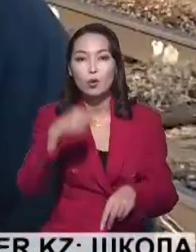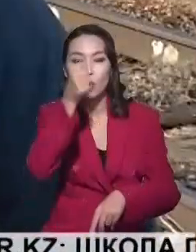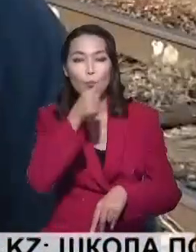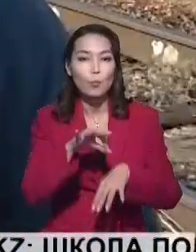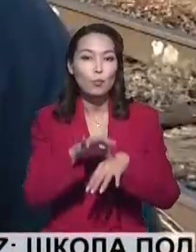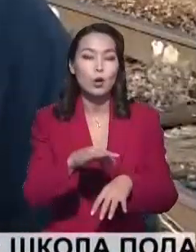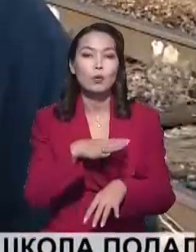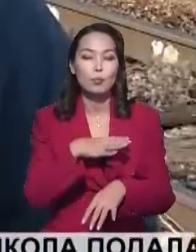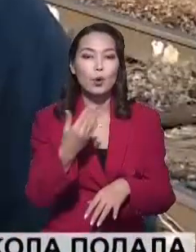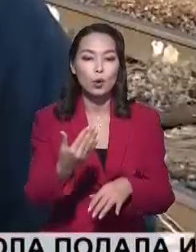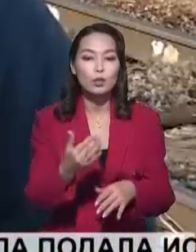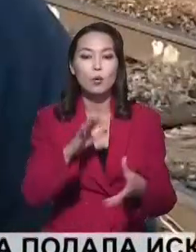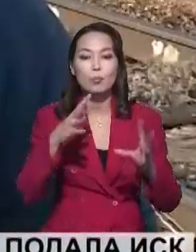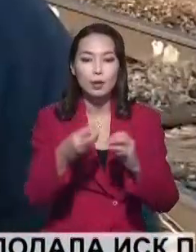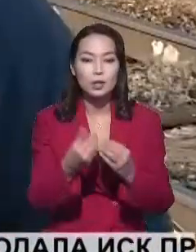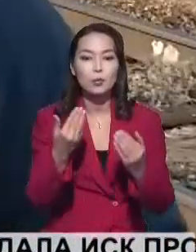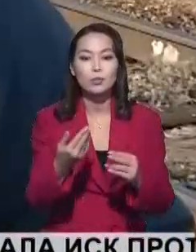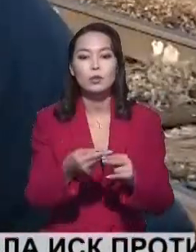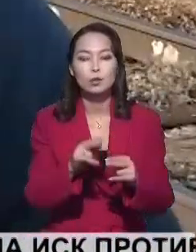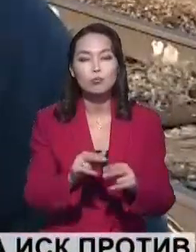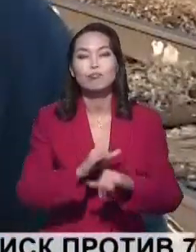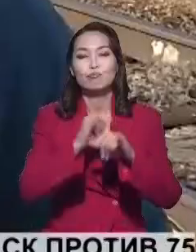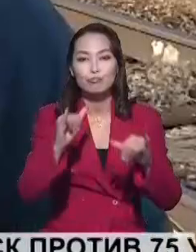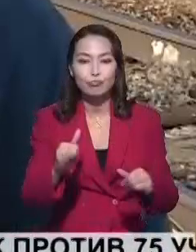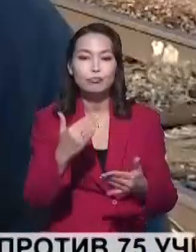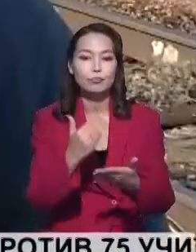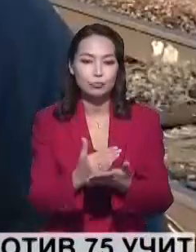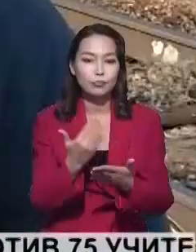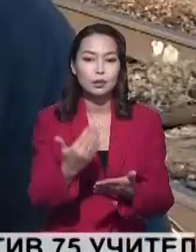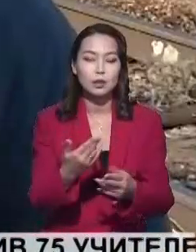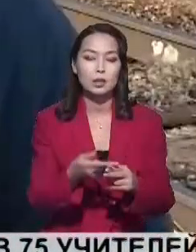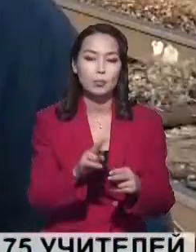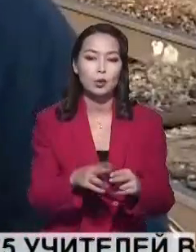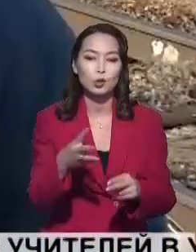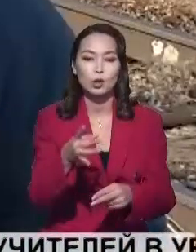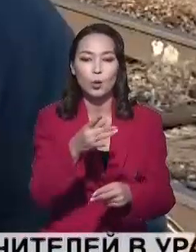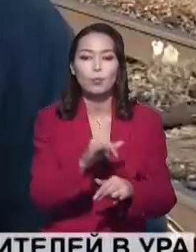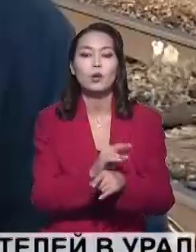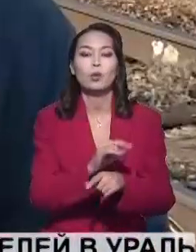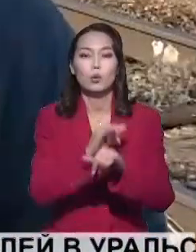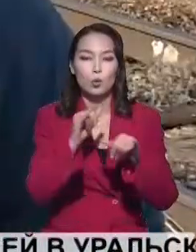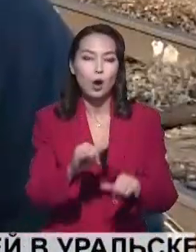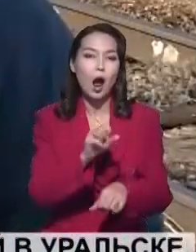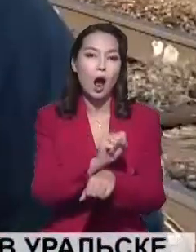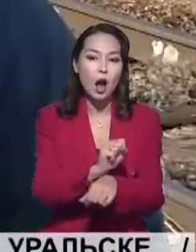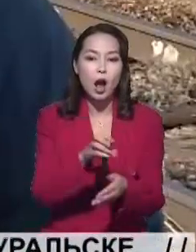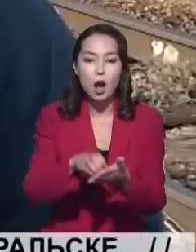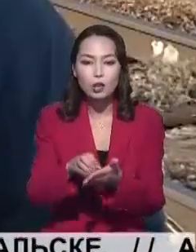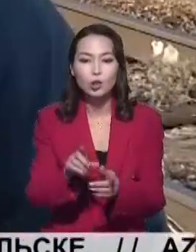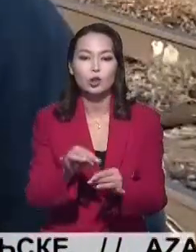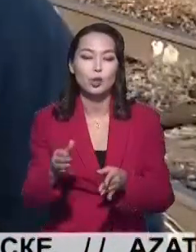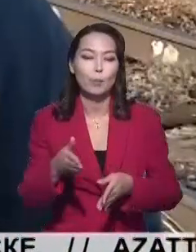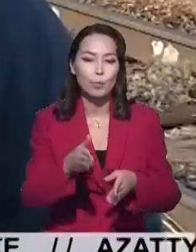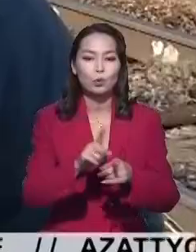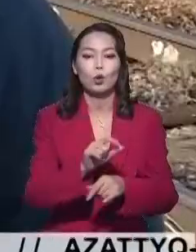много совещаний, и на следующий год здесь должен появиться новый перрон и должна появиться новая остановка. И поэтому мы